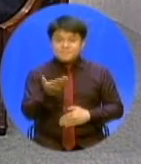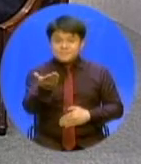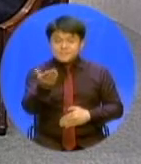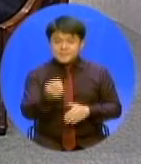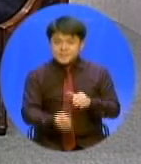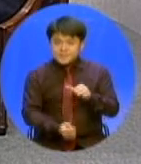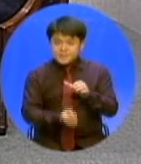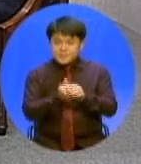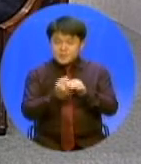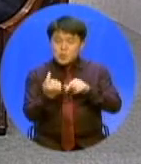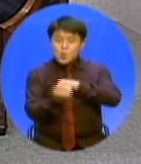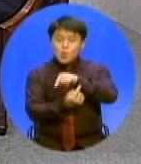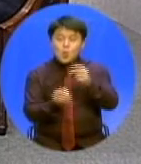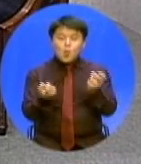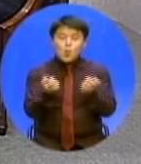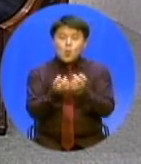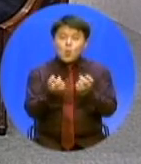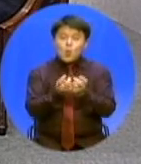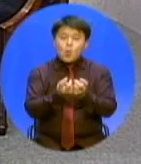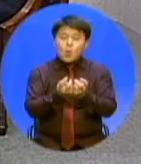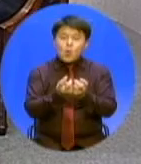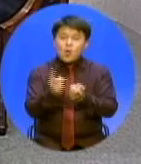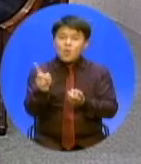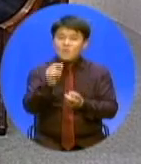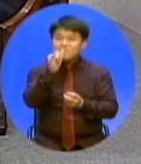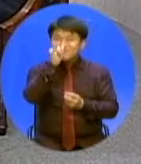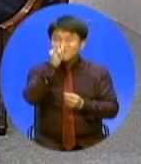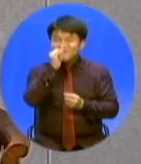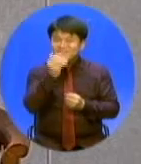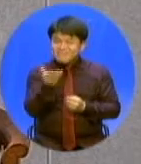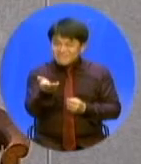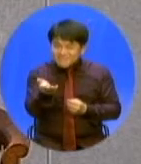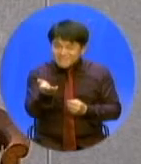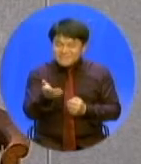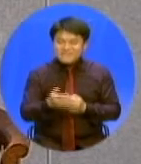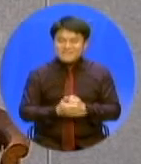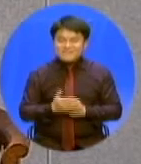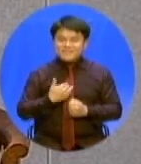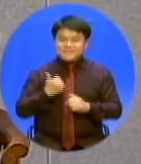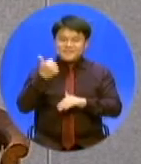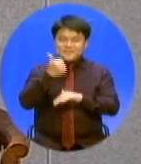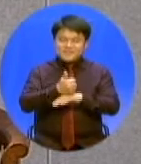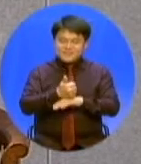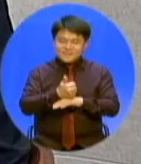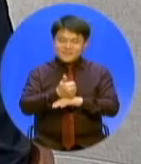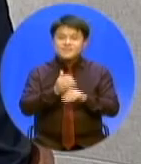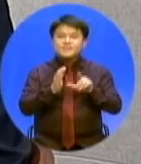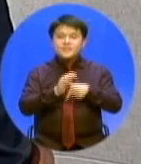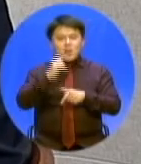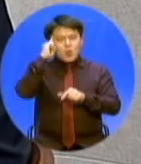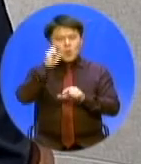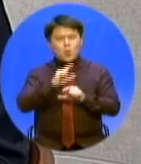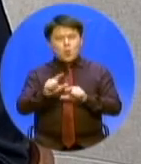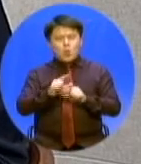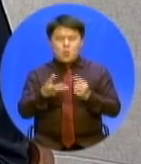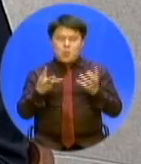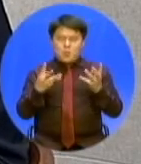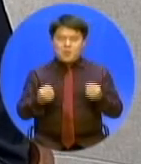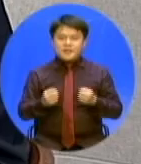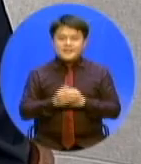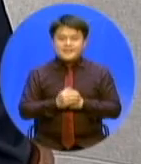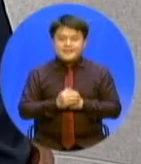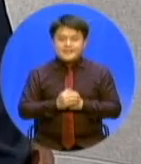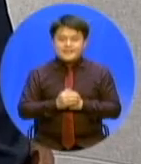대표님만의 예. 독특한 이제 경영 방침이 있으실 것 같은데요. 제가 취임을 예. 하면서 고민을 많이 했습니다. 네.